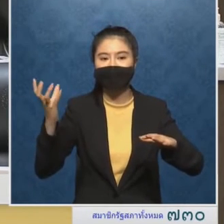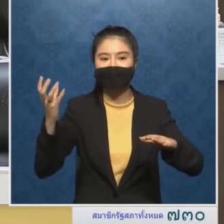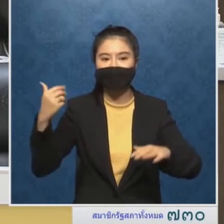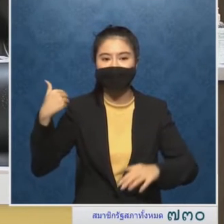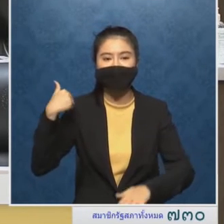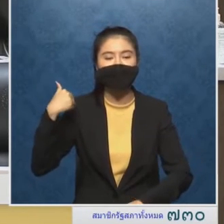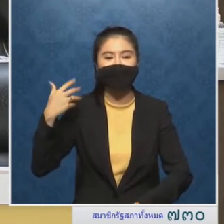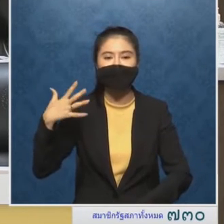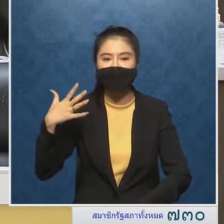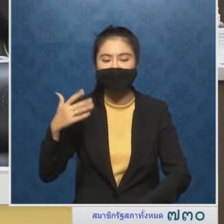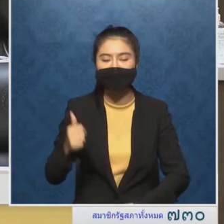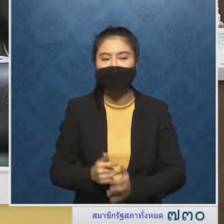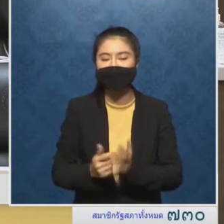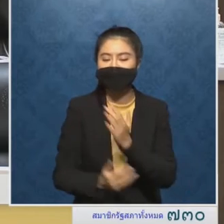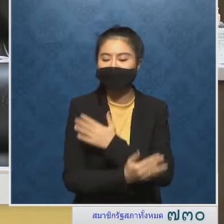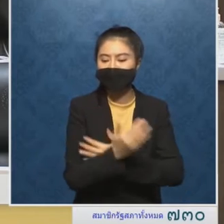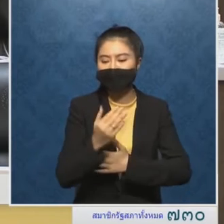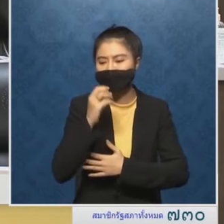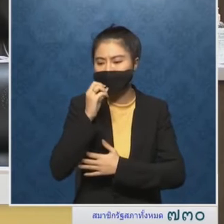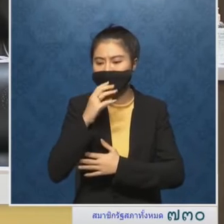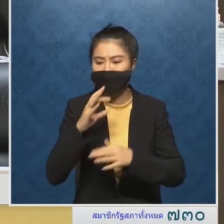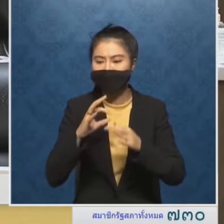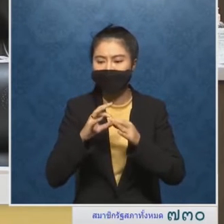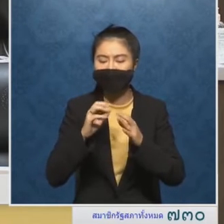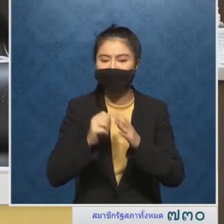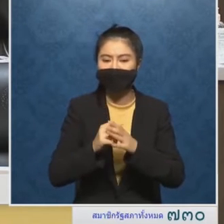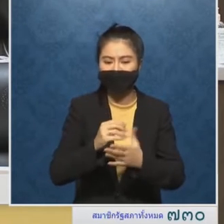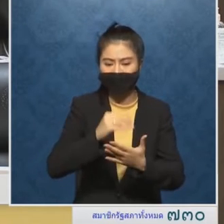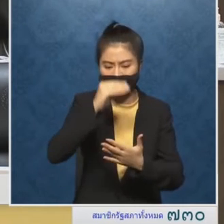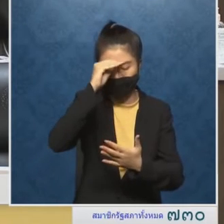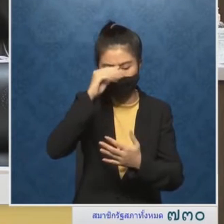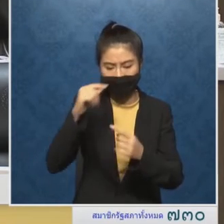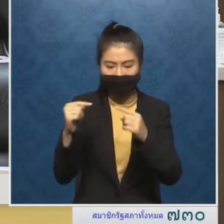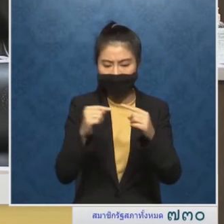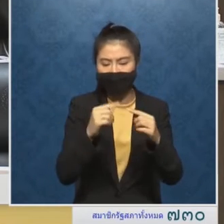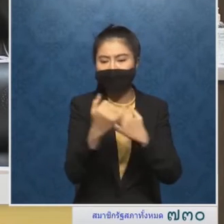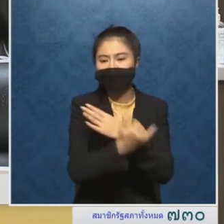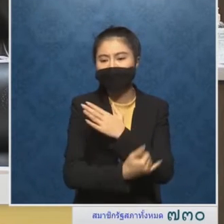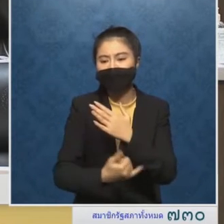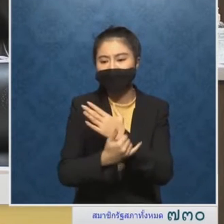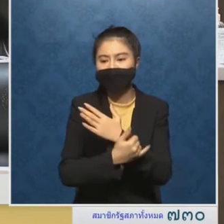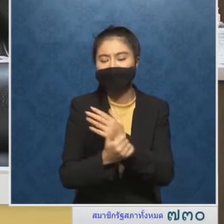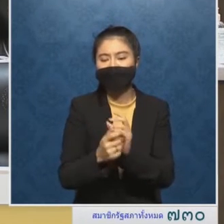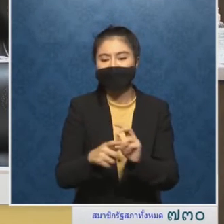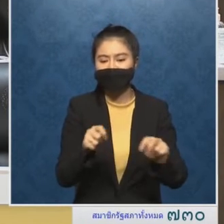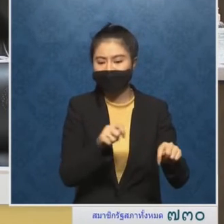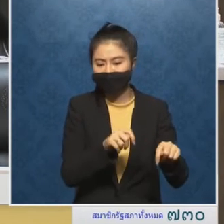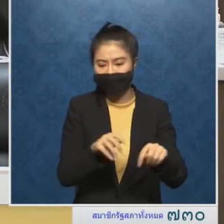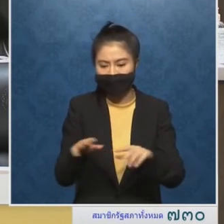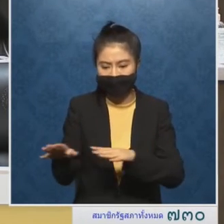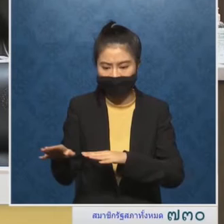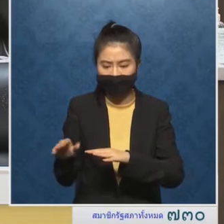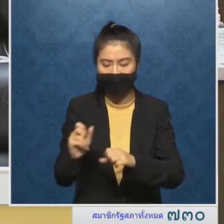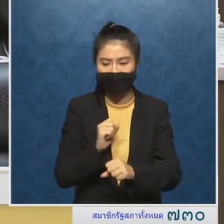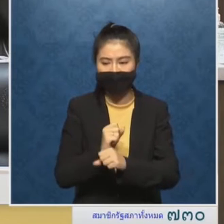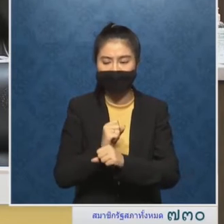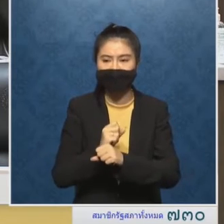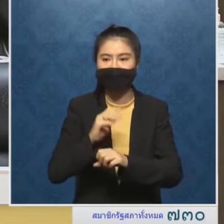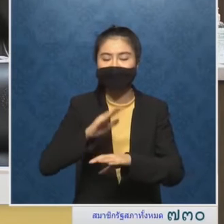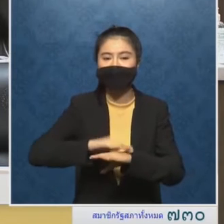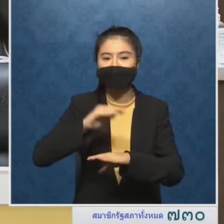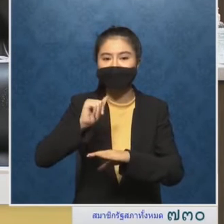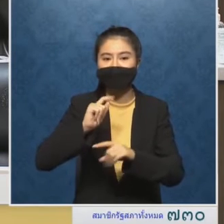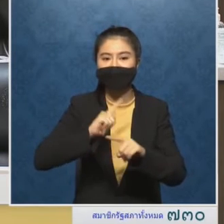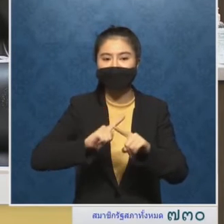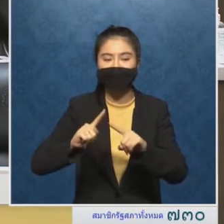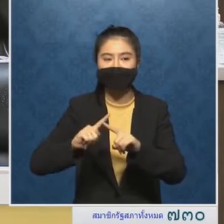่มีการพูดถึงโอกาสในการศึษาต่อตต่ประเทศ หือเตรีมความพร้อมในการทักษะต่ ในความพร้